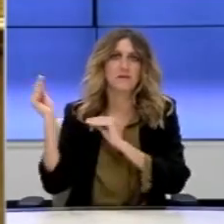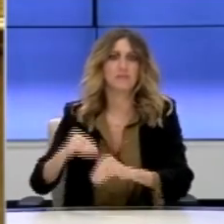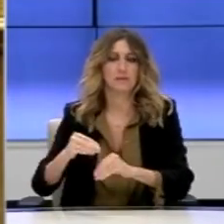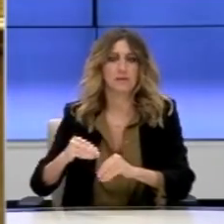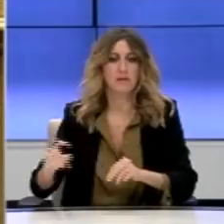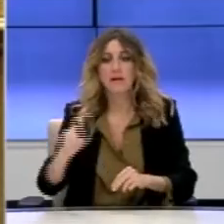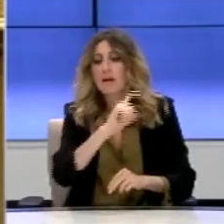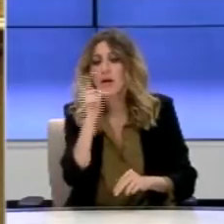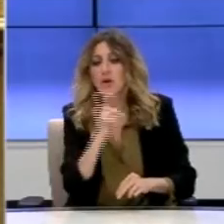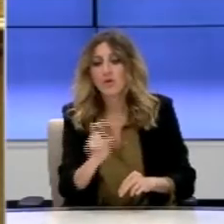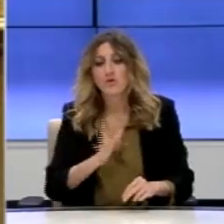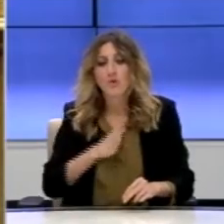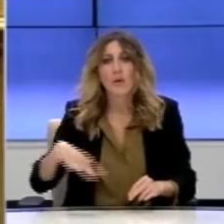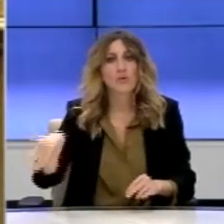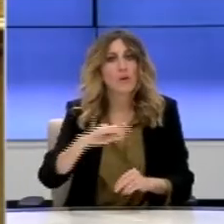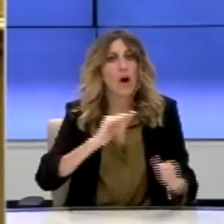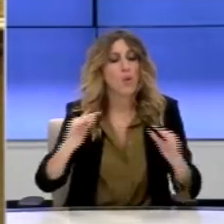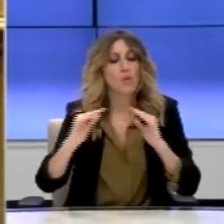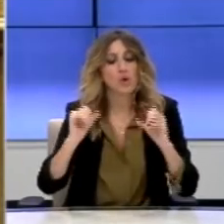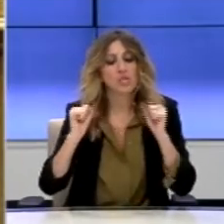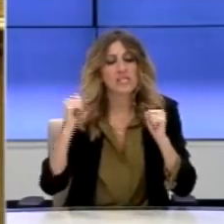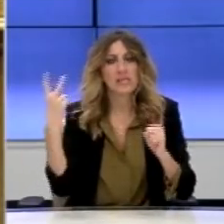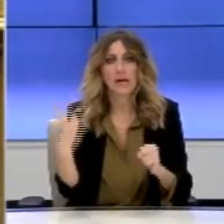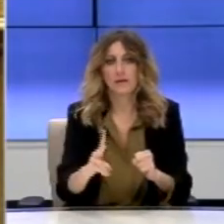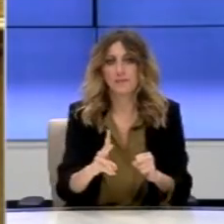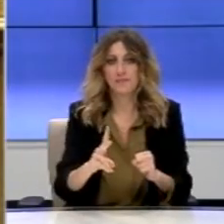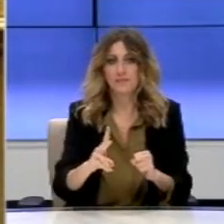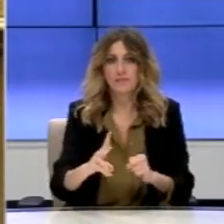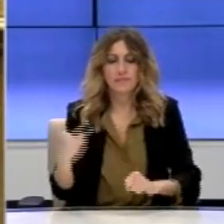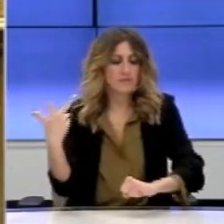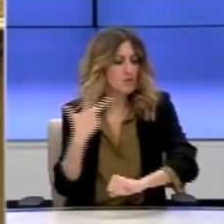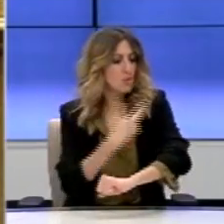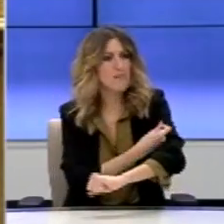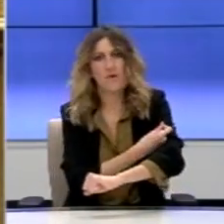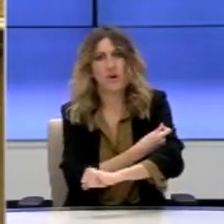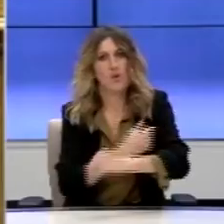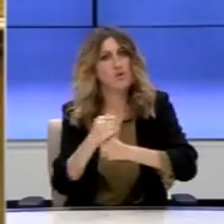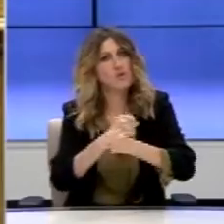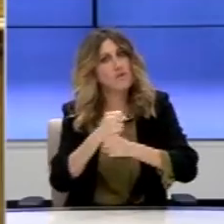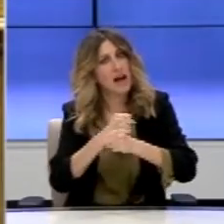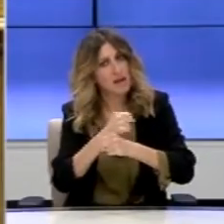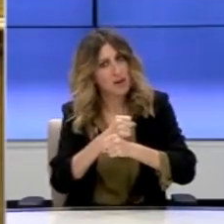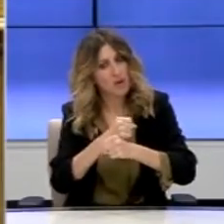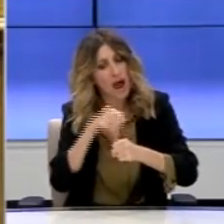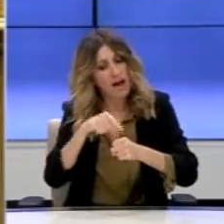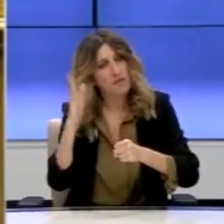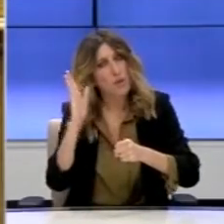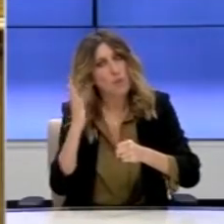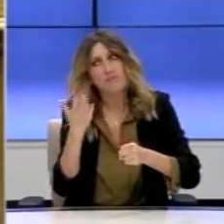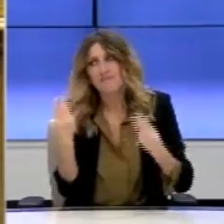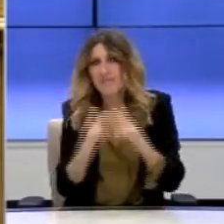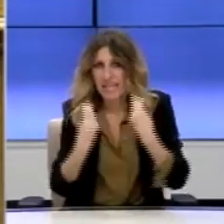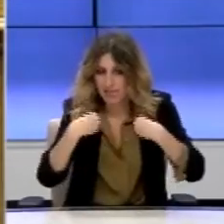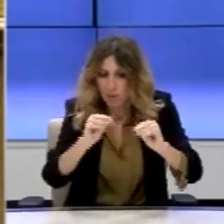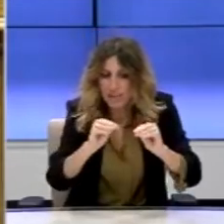Το φάρμακο, το εμβόλιο, δεν μπορεί και δεν πρέπει να είναι εμπόρευμα, αλλά κοινωνικό αγαθό